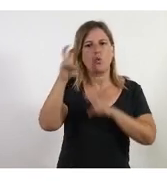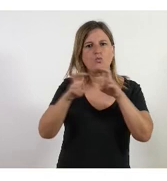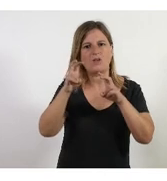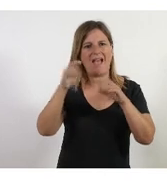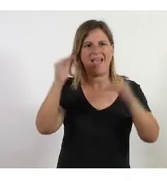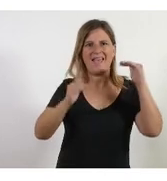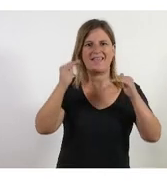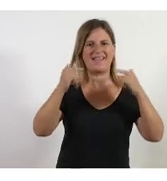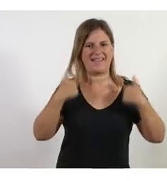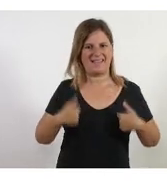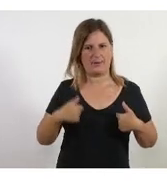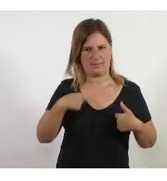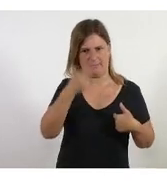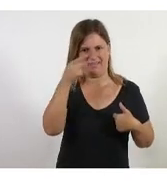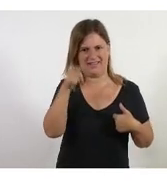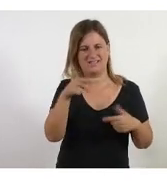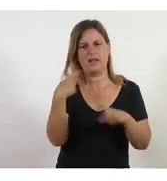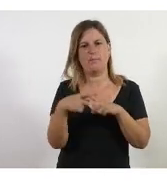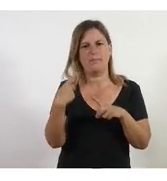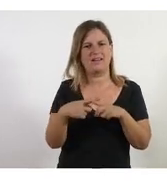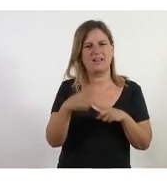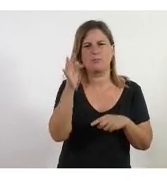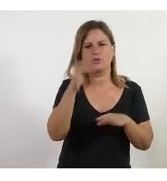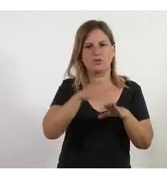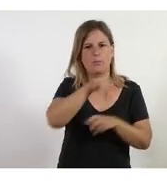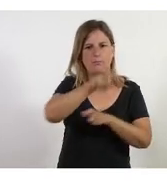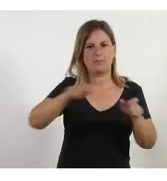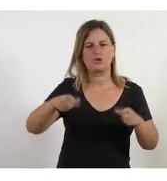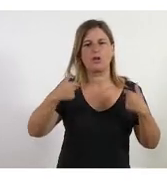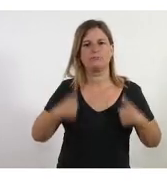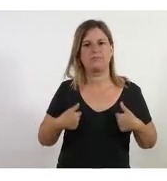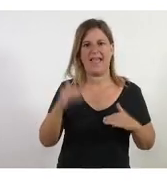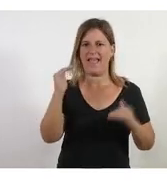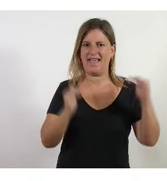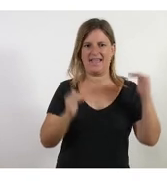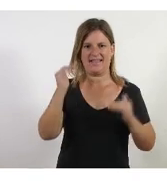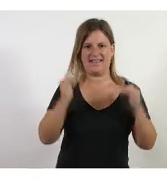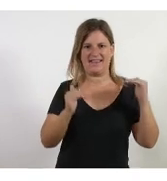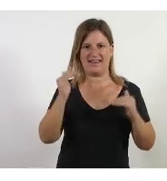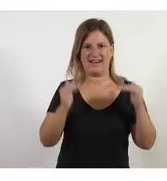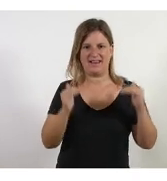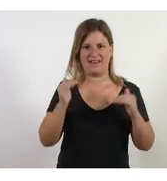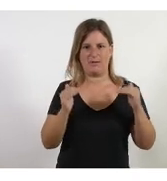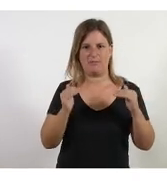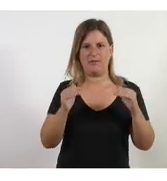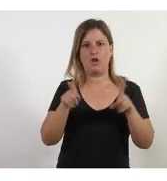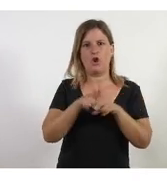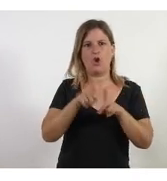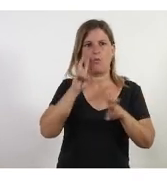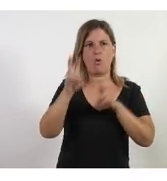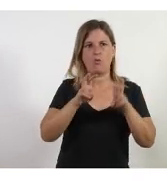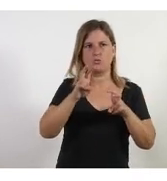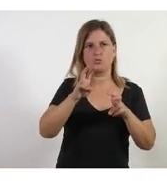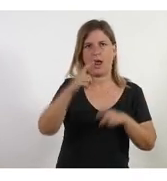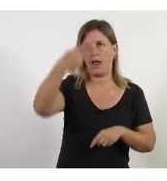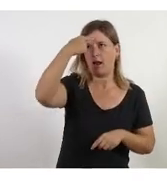tu sentiries equilibri, perquè el bo per les persones és quan ens sentim equilibrades. Llavors hi ha el procés de coherència, cabeza corazón,